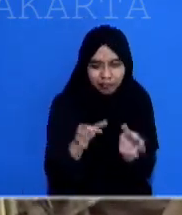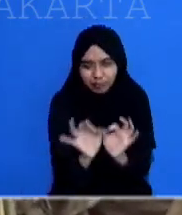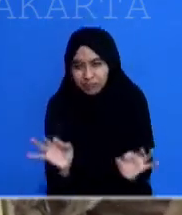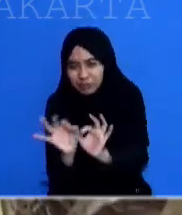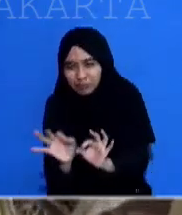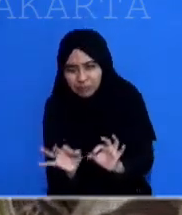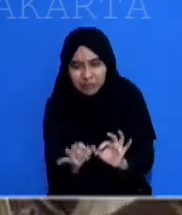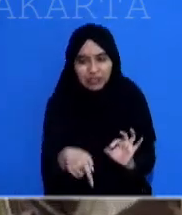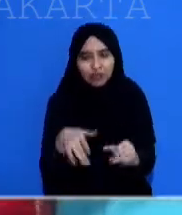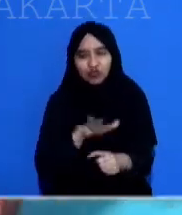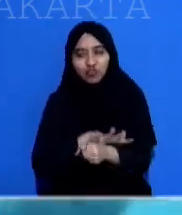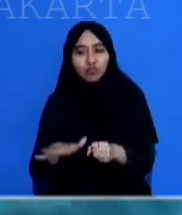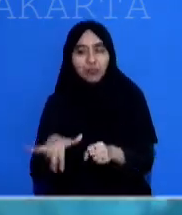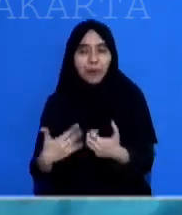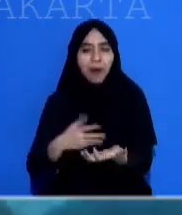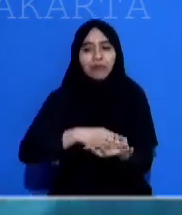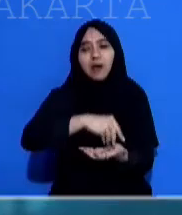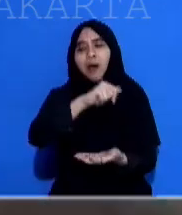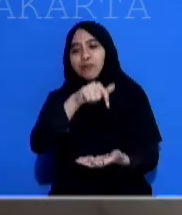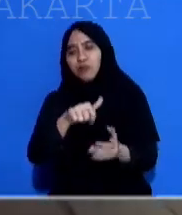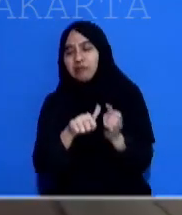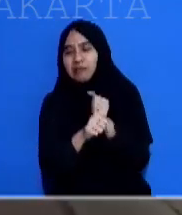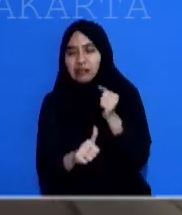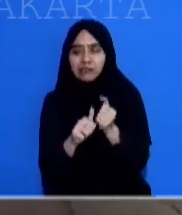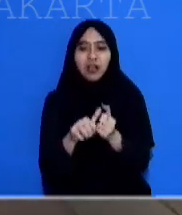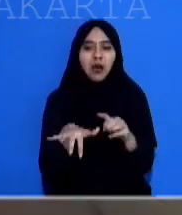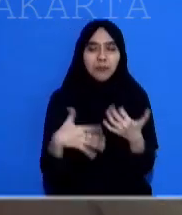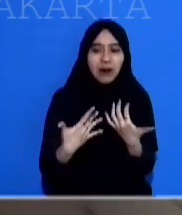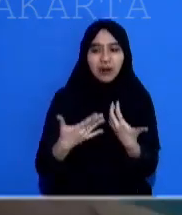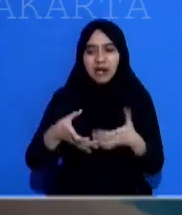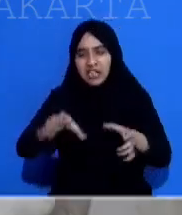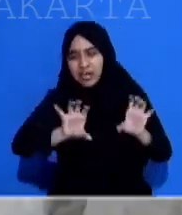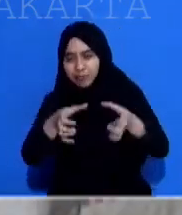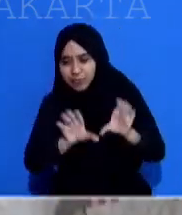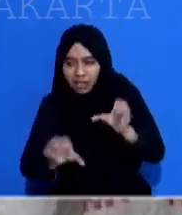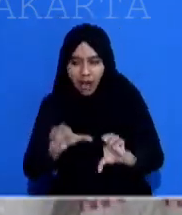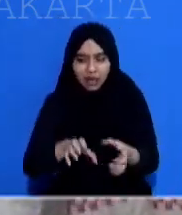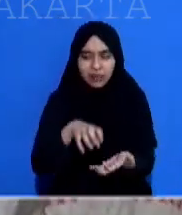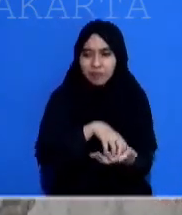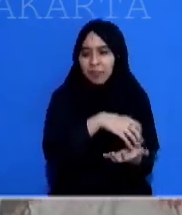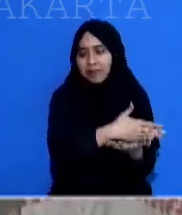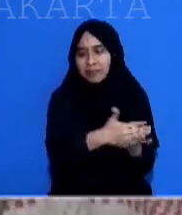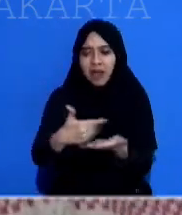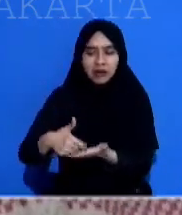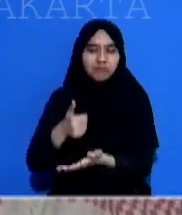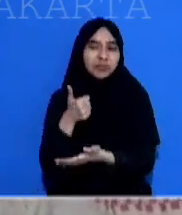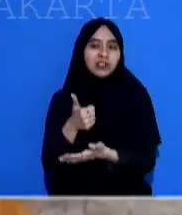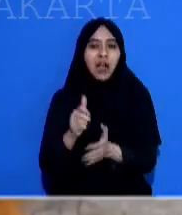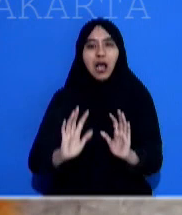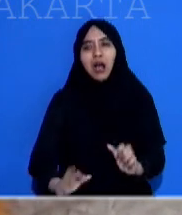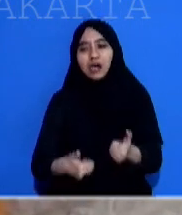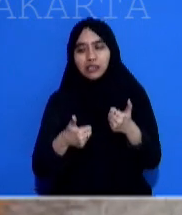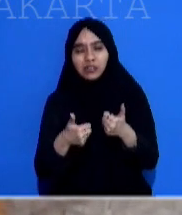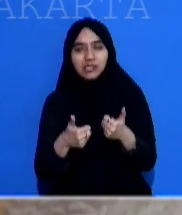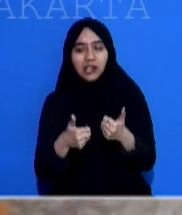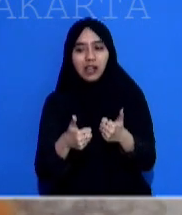migatosaken kacekapan rabuk sae menika rabuk organik menapa dene kimia ing mangsa panen sak menika piyambakipun saged pikanto enggo selangkung